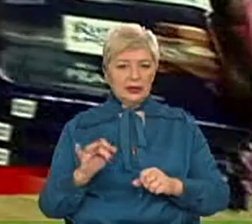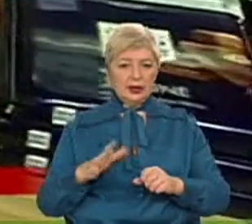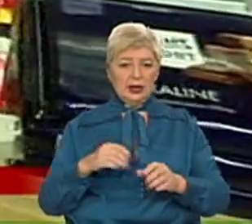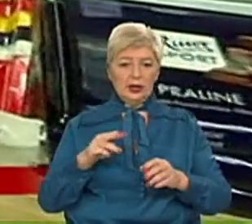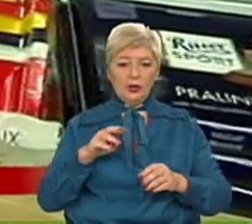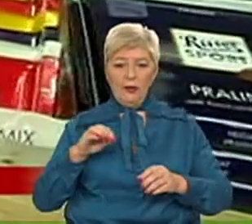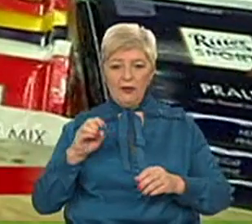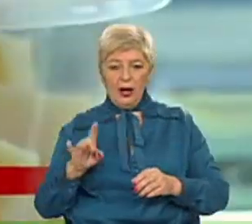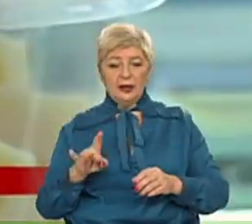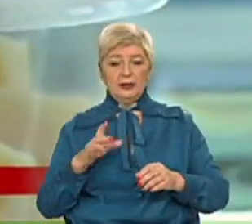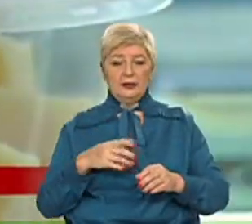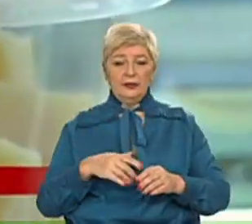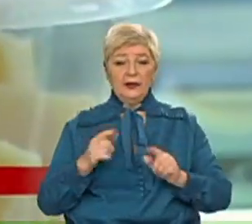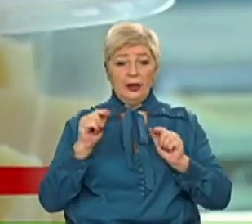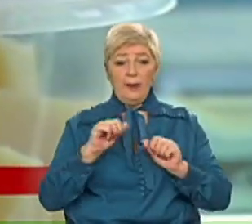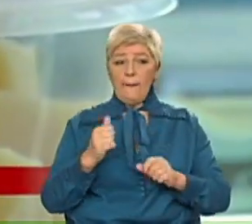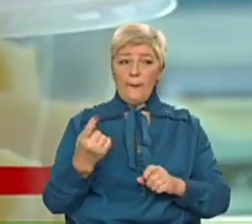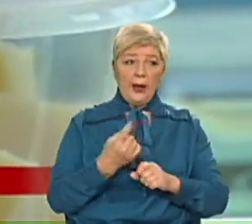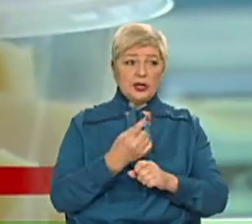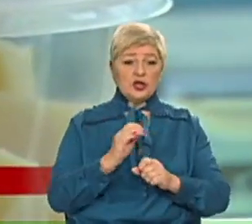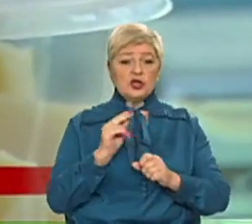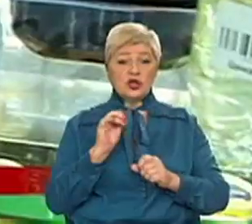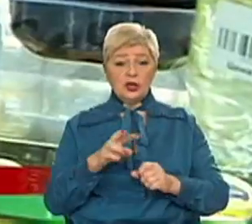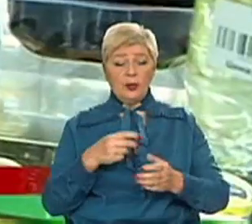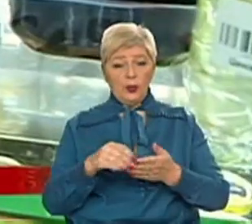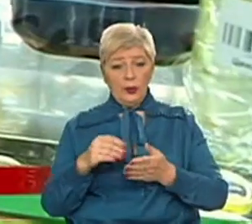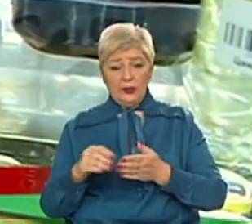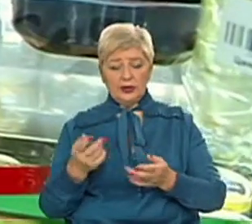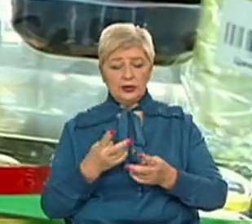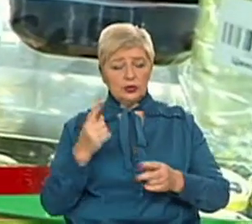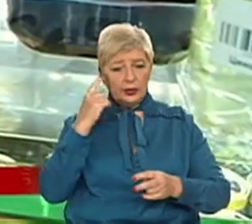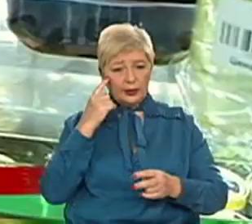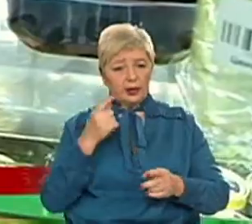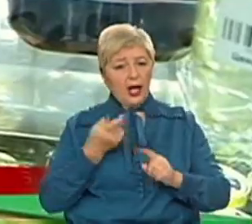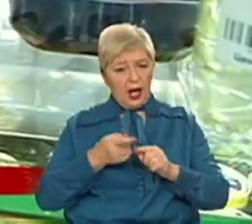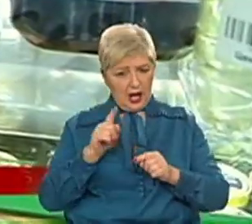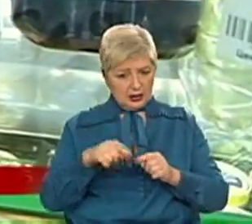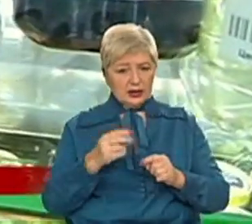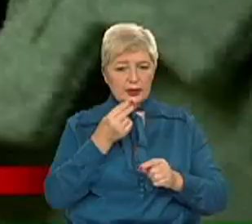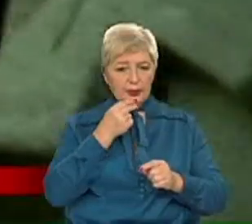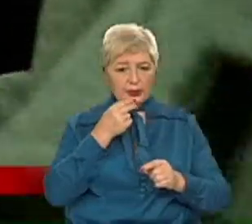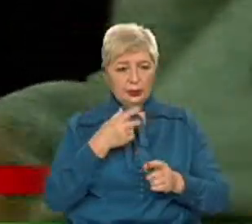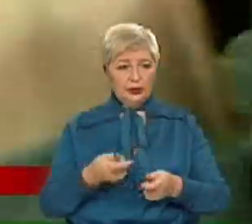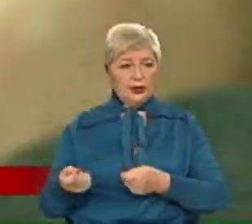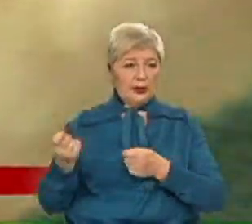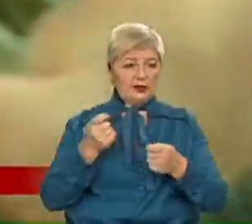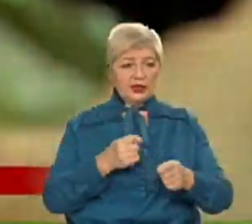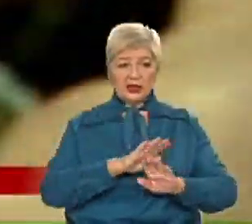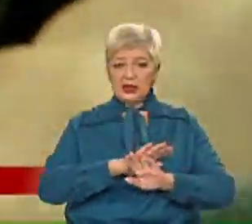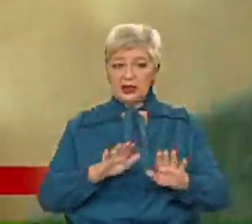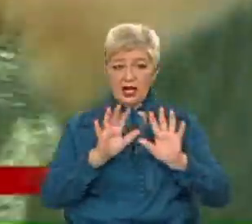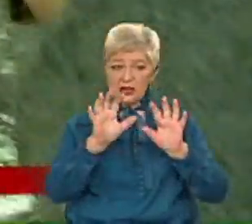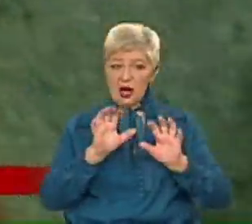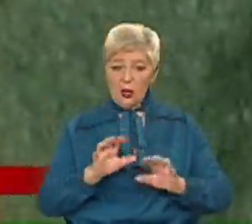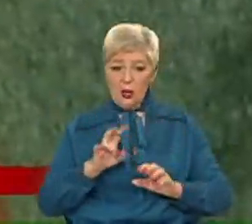чим ласують європейці. Але тут, перш ніж купувати, треба добряче подумати, адже ці продукти потрапили до України нелегально. І про